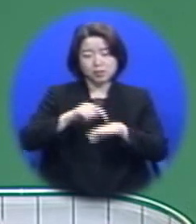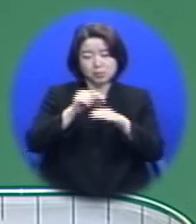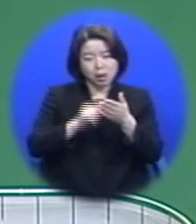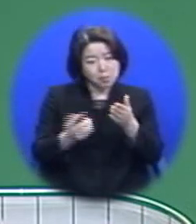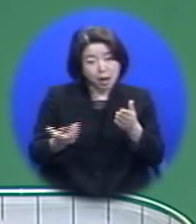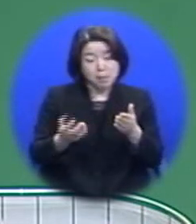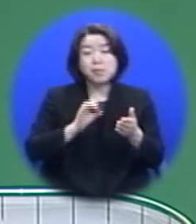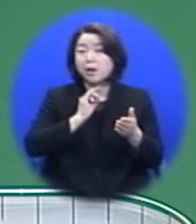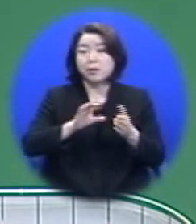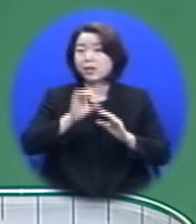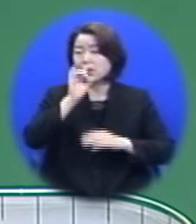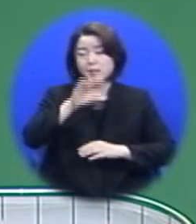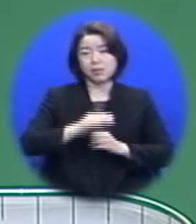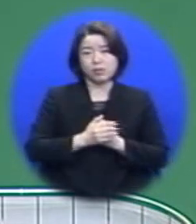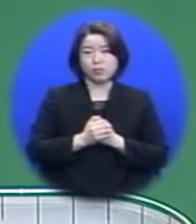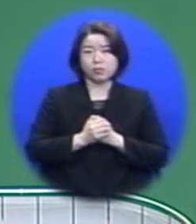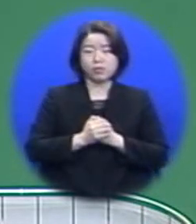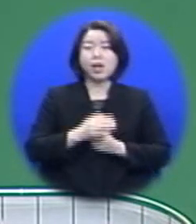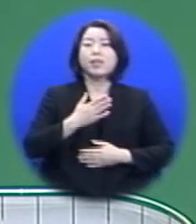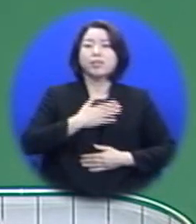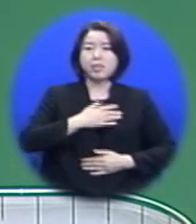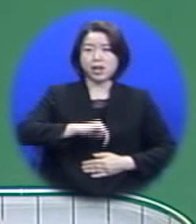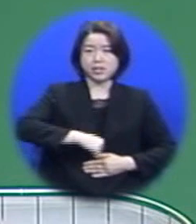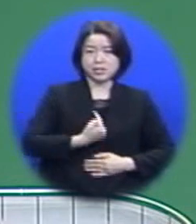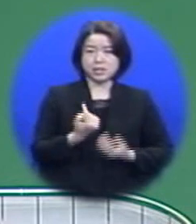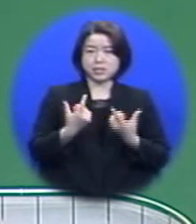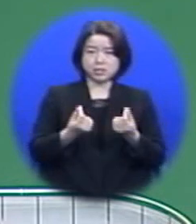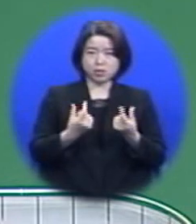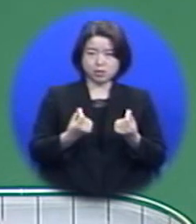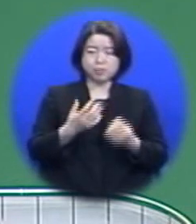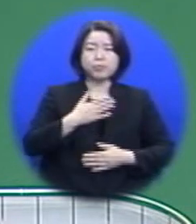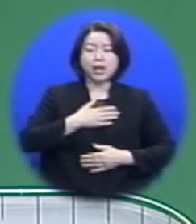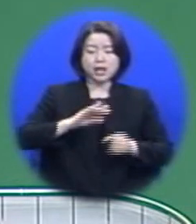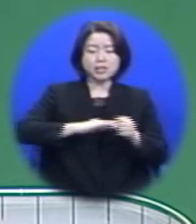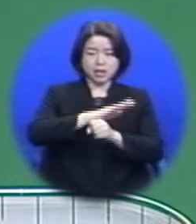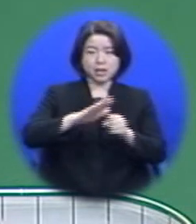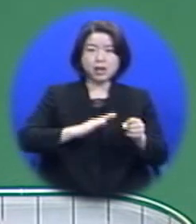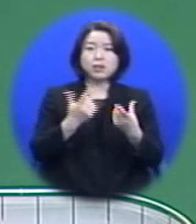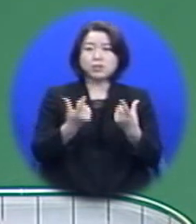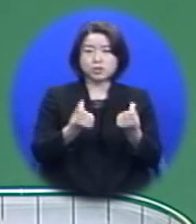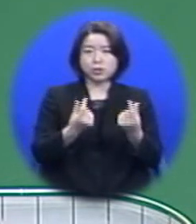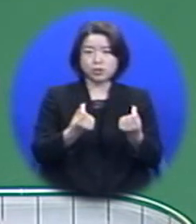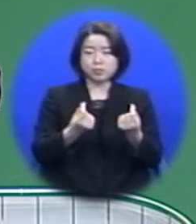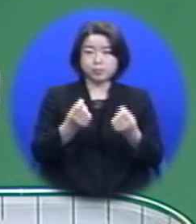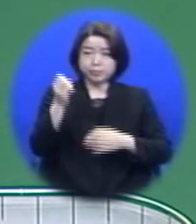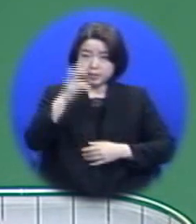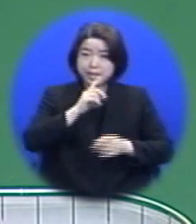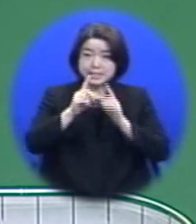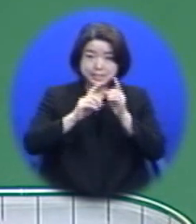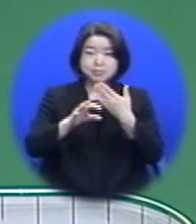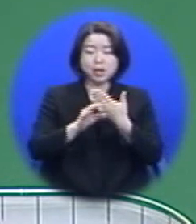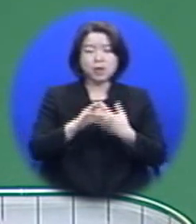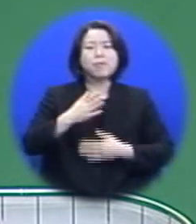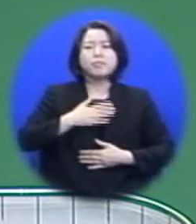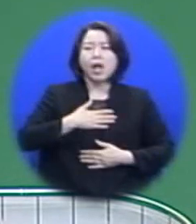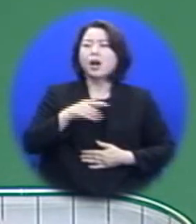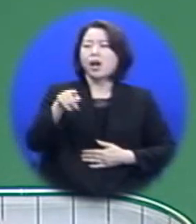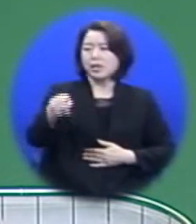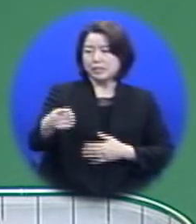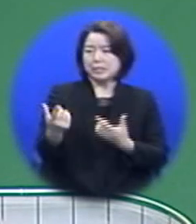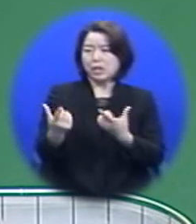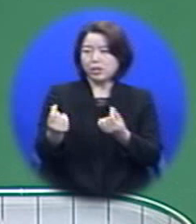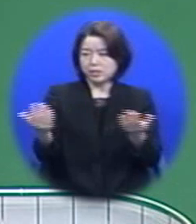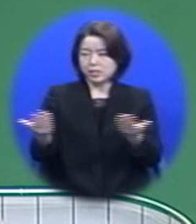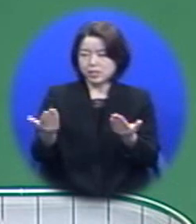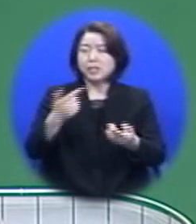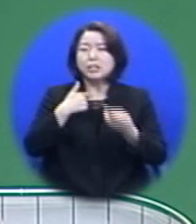아닙니다 나 자신처럼 나 자신을 사랑하는 것처럼 다시 말하면 내가 그런 일을 겪는다고